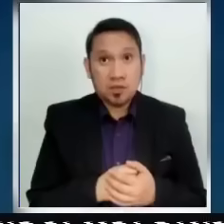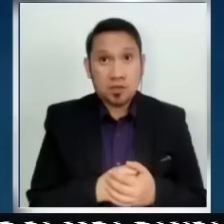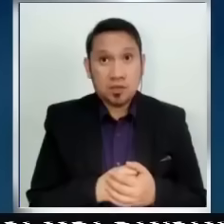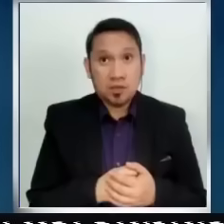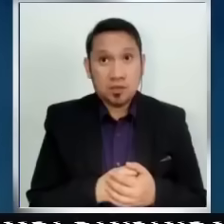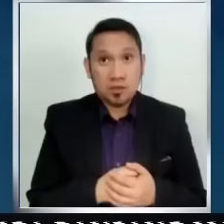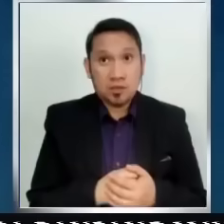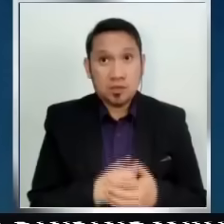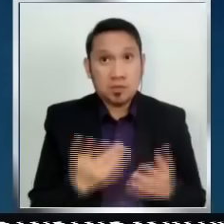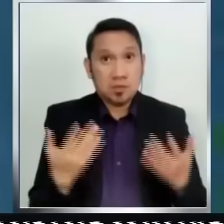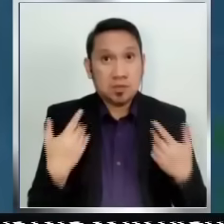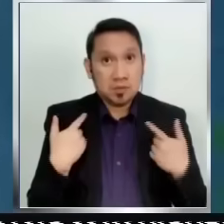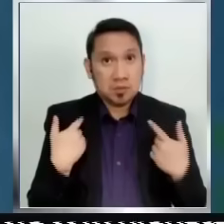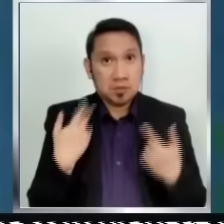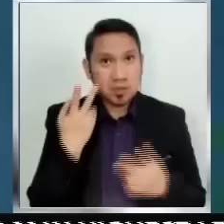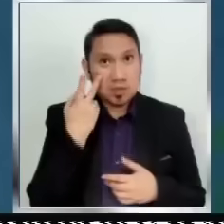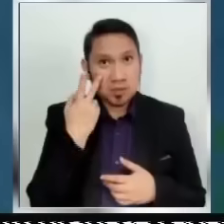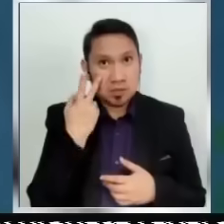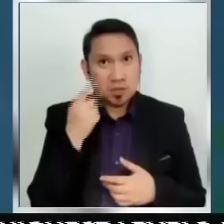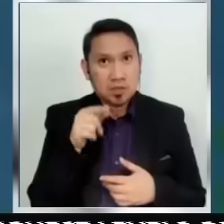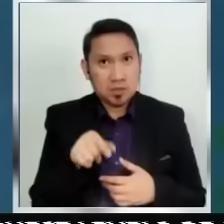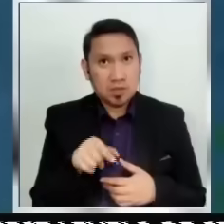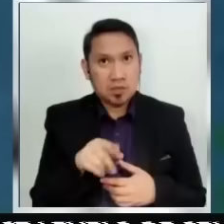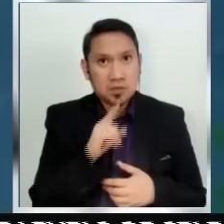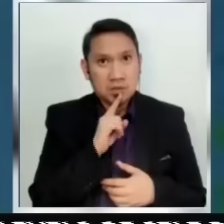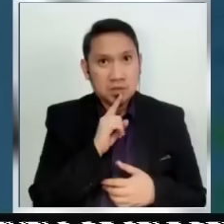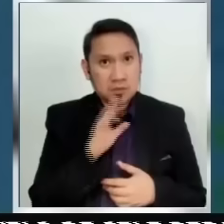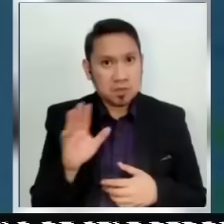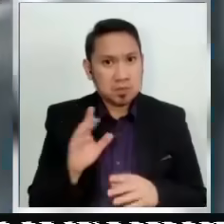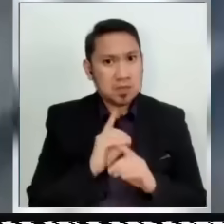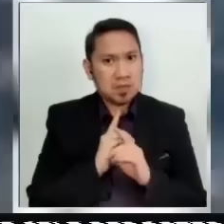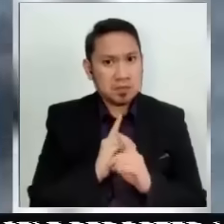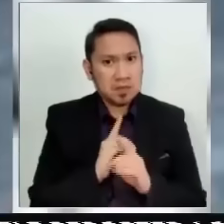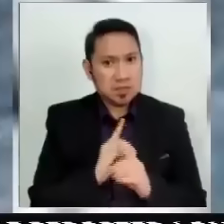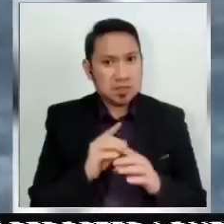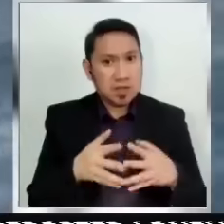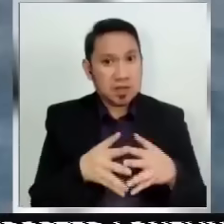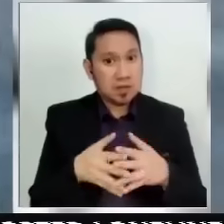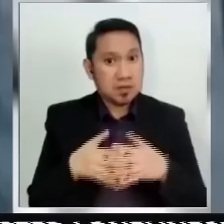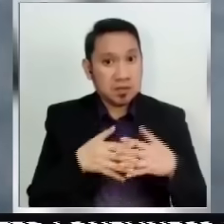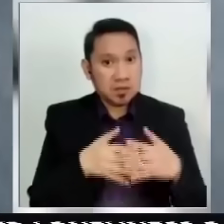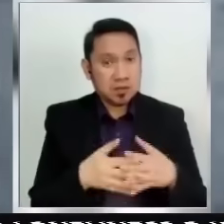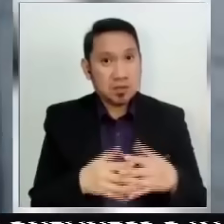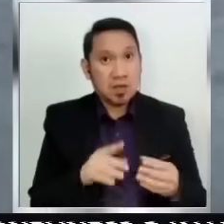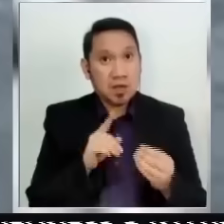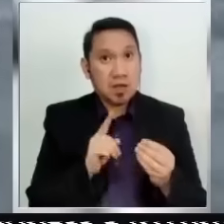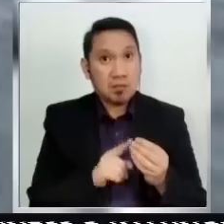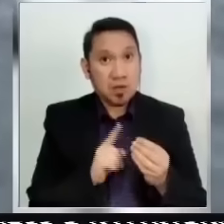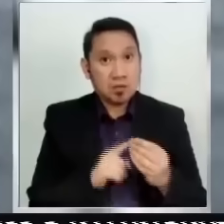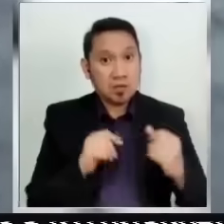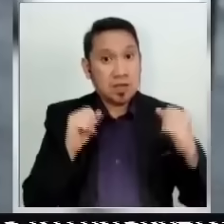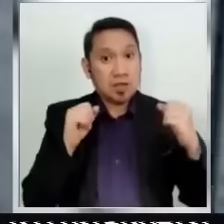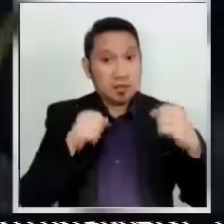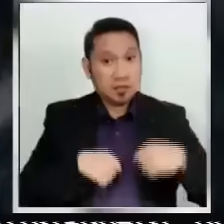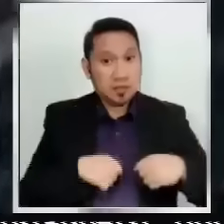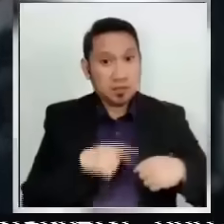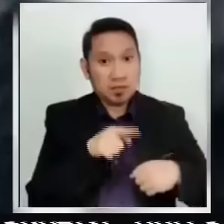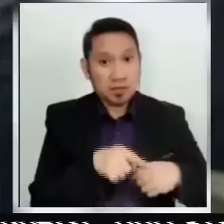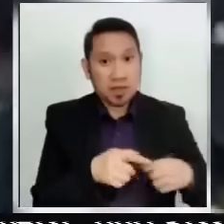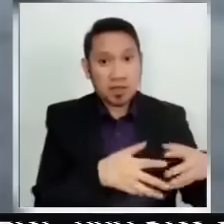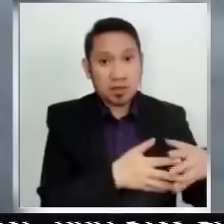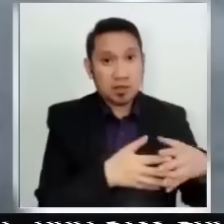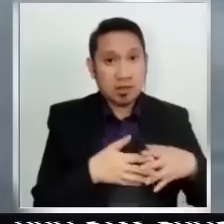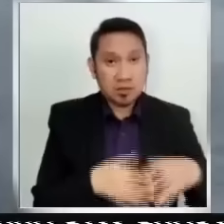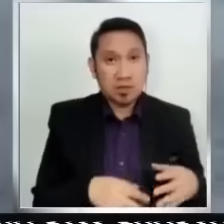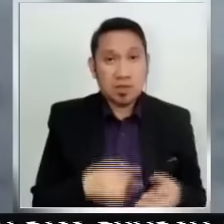subukan ng kredibilidad at halaga ng pangako ng depensa ng Amerika sa ilalim ng Mutual Defense Treaty. Ayon yan sa sulat ng tatlong